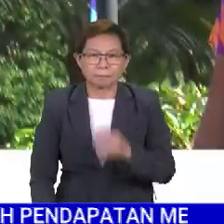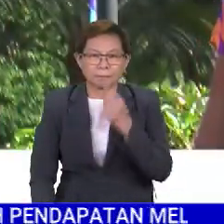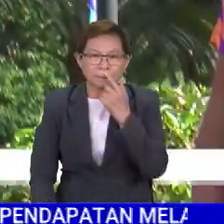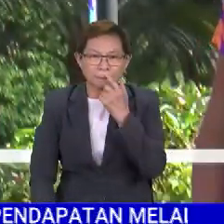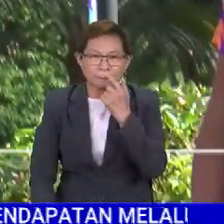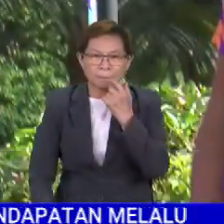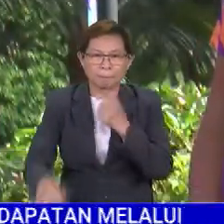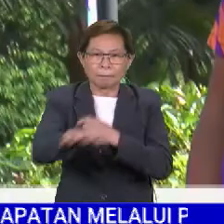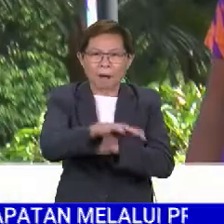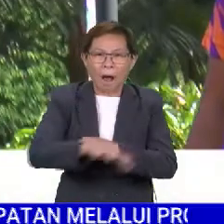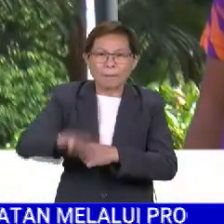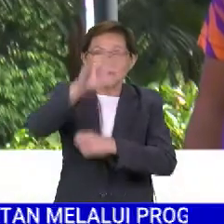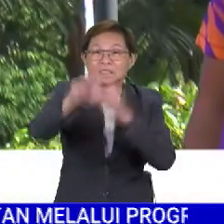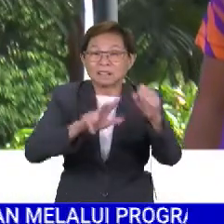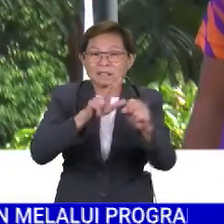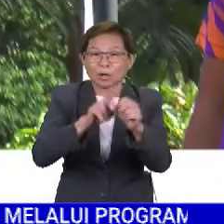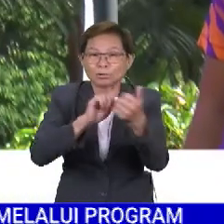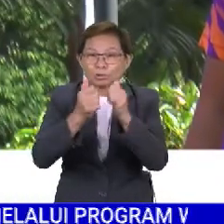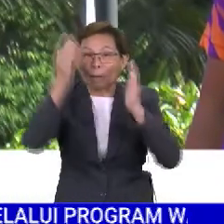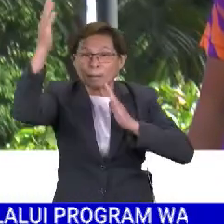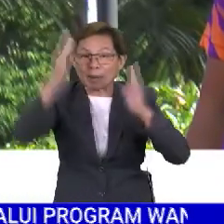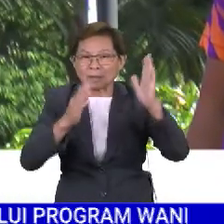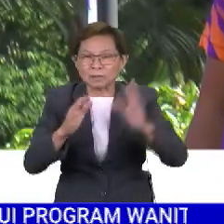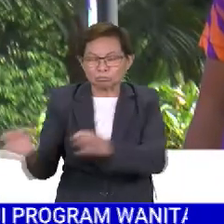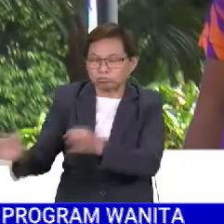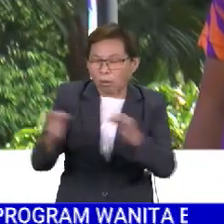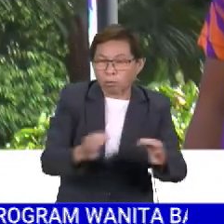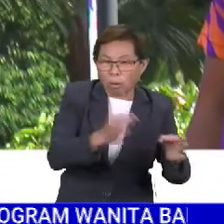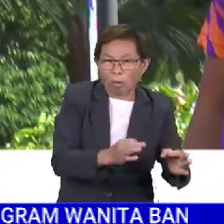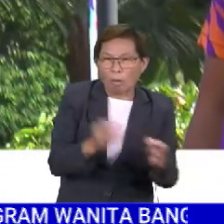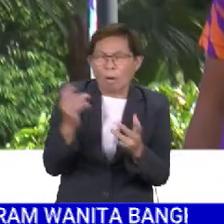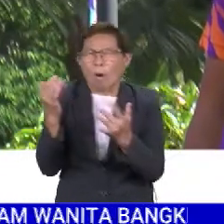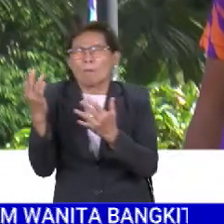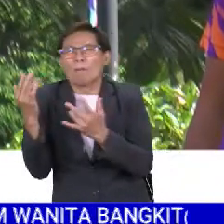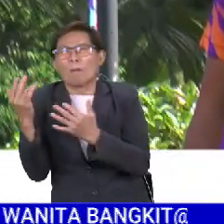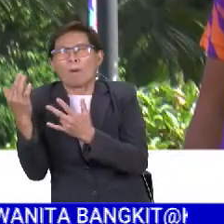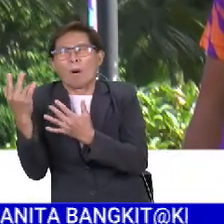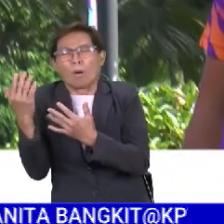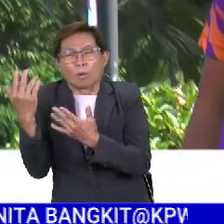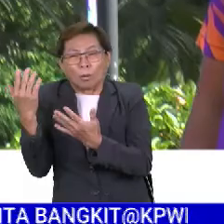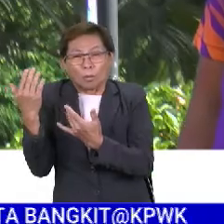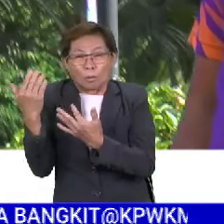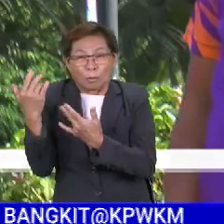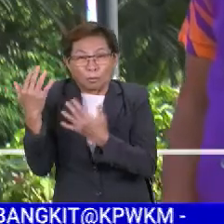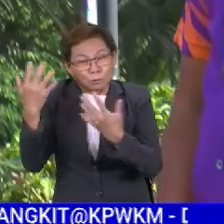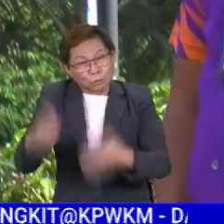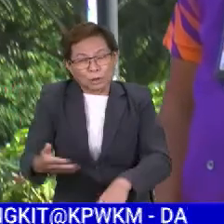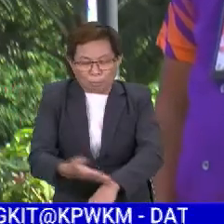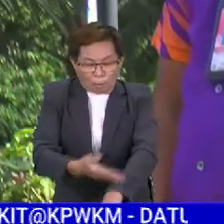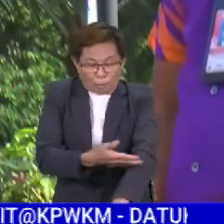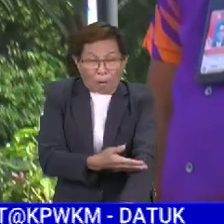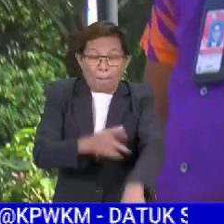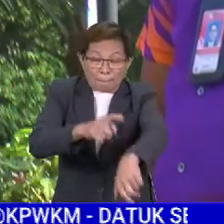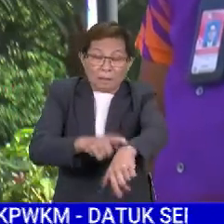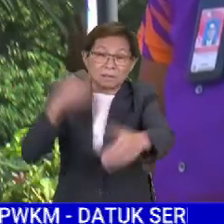Selepas hampir 3 tahun Sukan Malaysia ditangguhkan, penantian kita akhirnya sudah hampir berakhir. Masanya telah tiba